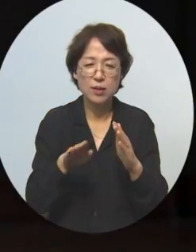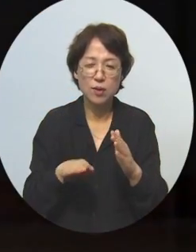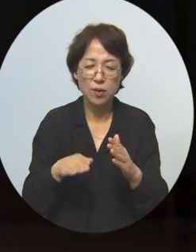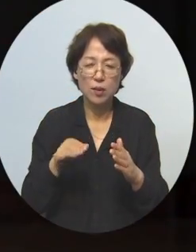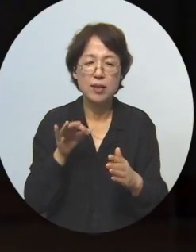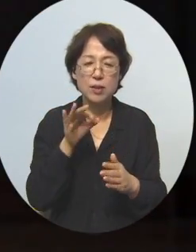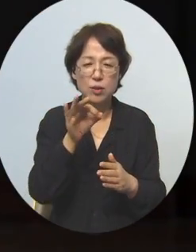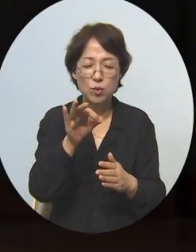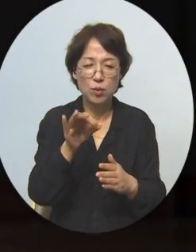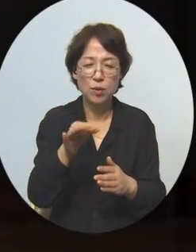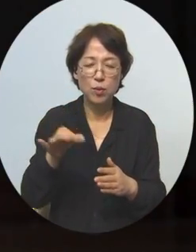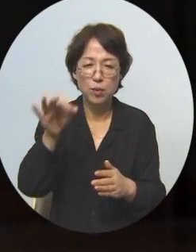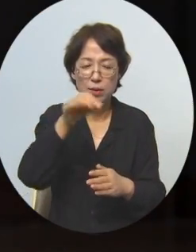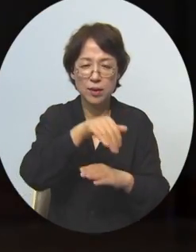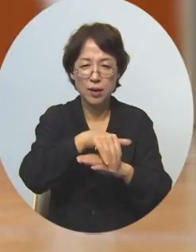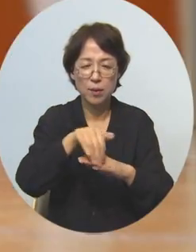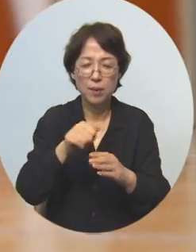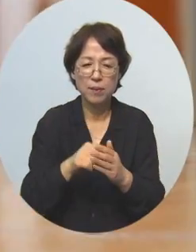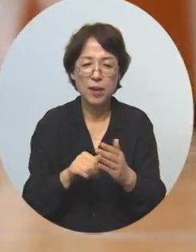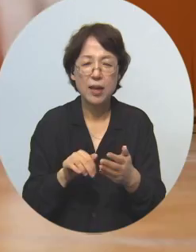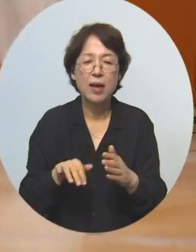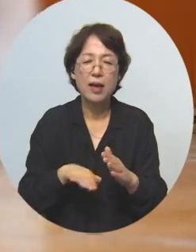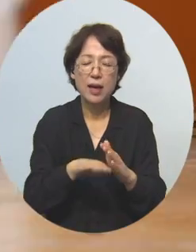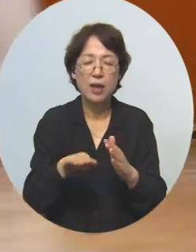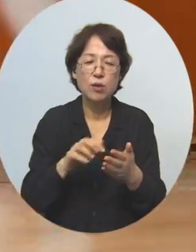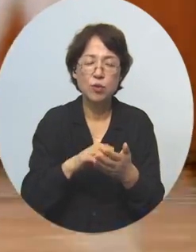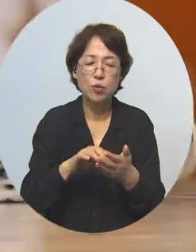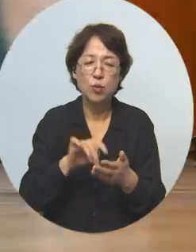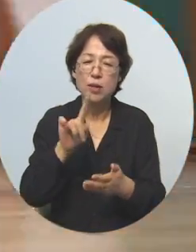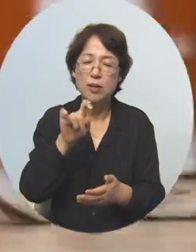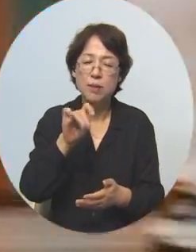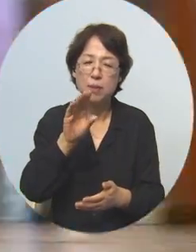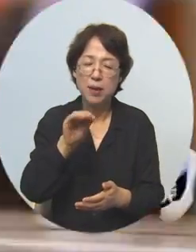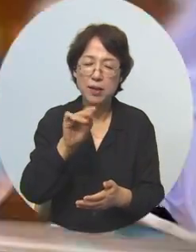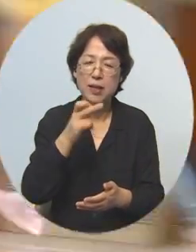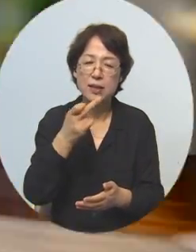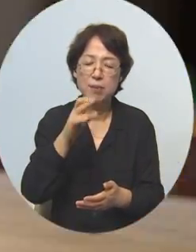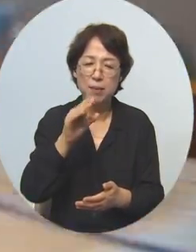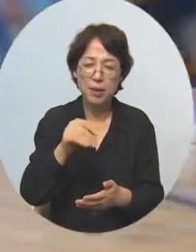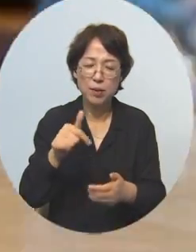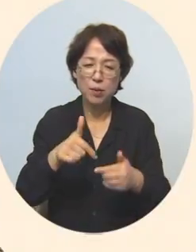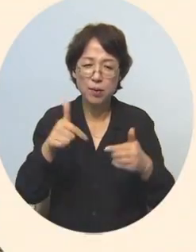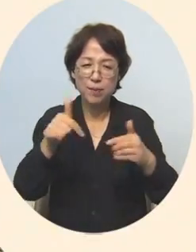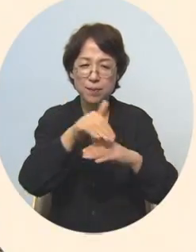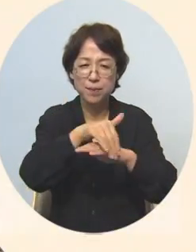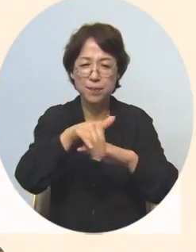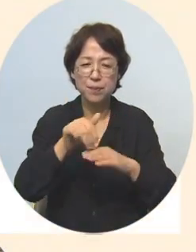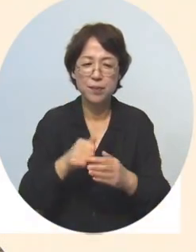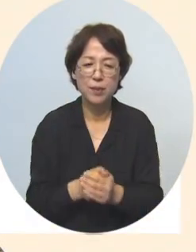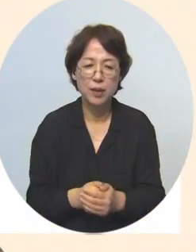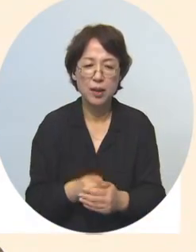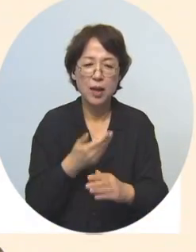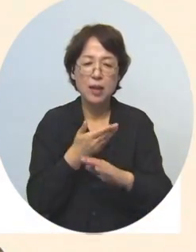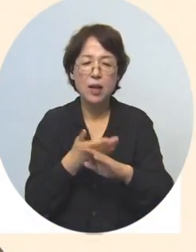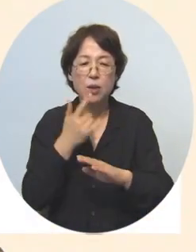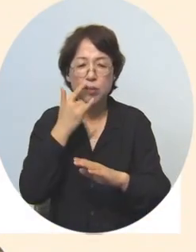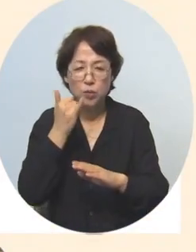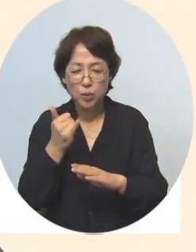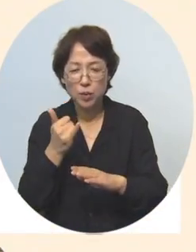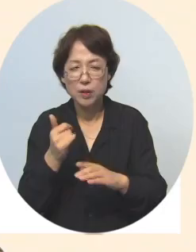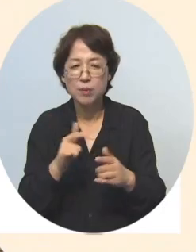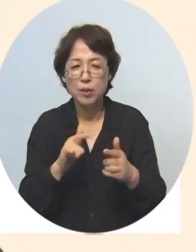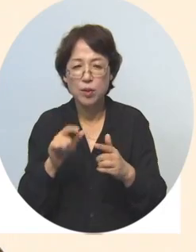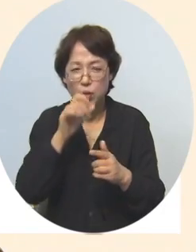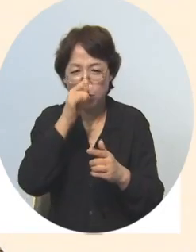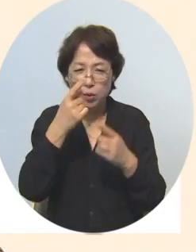계획입니다 정부지원 가구수도 11만 가구에서 12만 가구로 확대할 예정입니다 다른 부모님들은 좋은